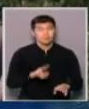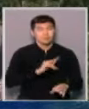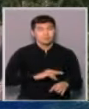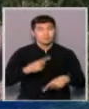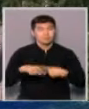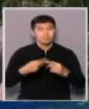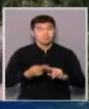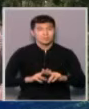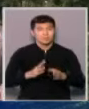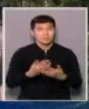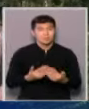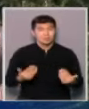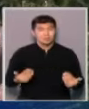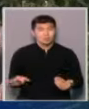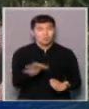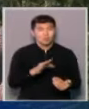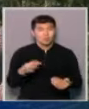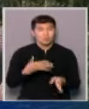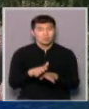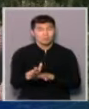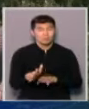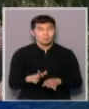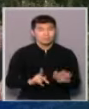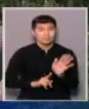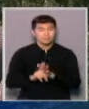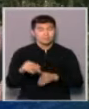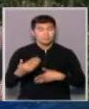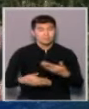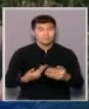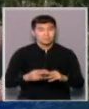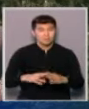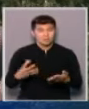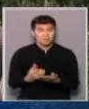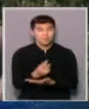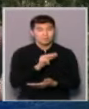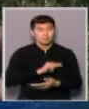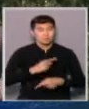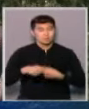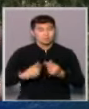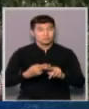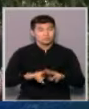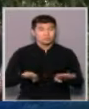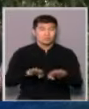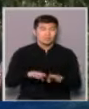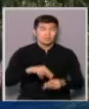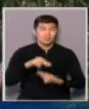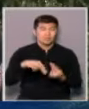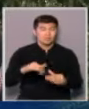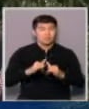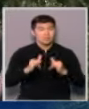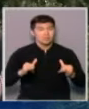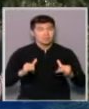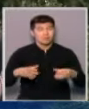бәрі облыста іске асырып келе жатқан нәтижелі жұмыспен қамтуды және жаппай кәсіпкерлікті дамытуды